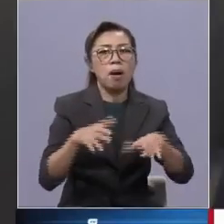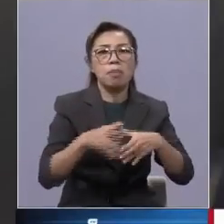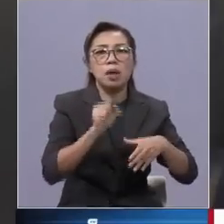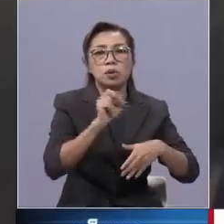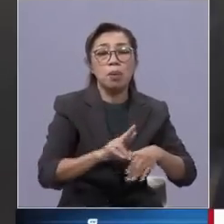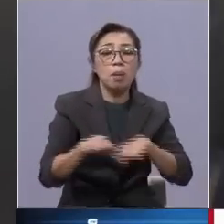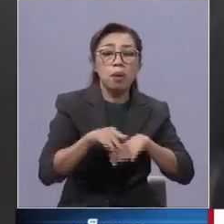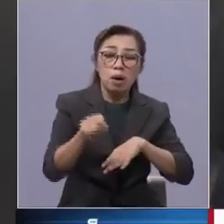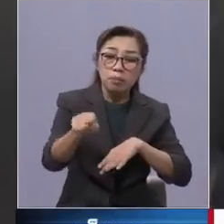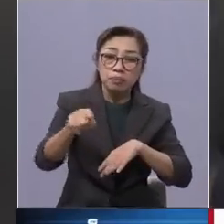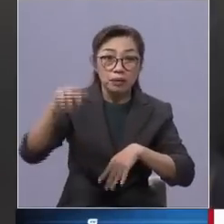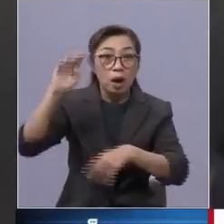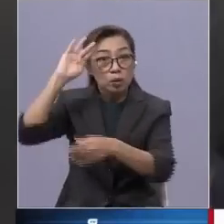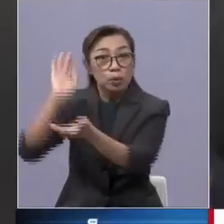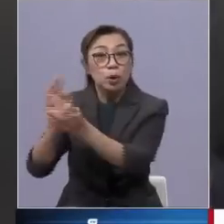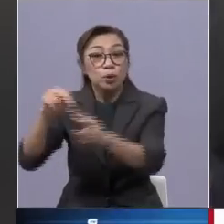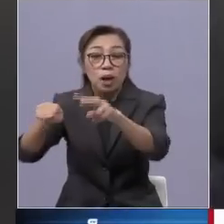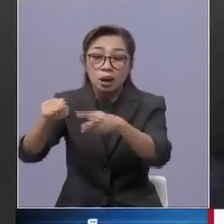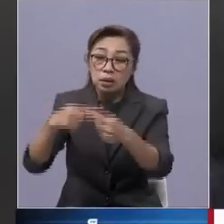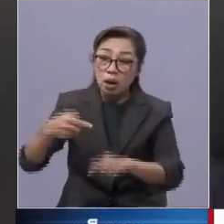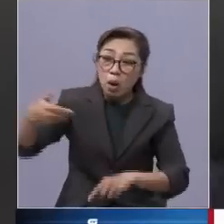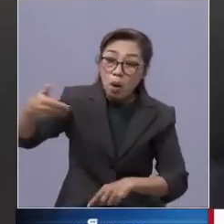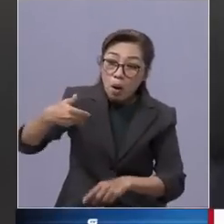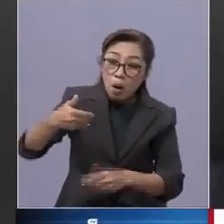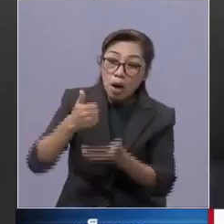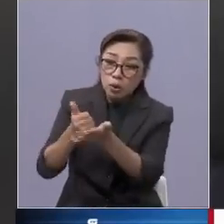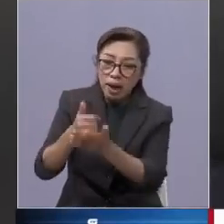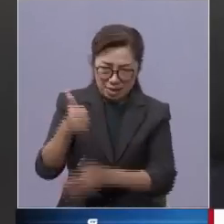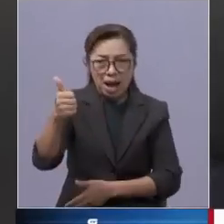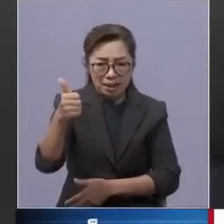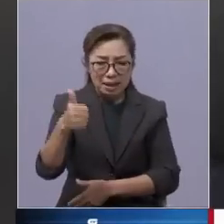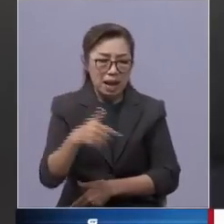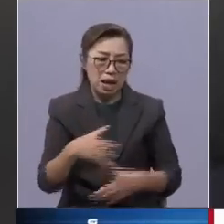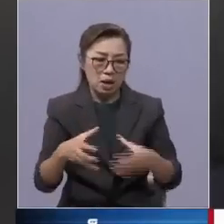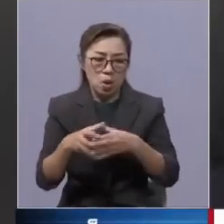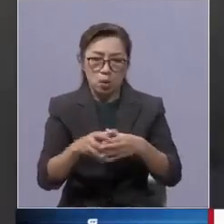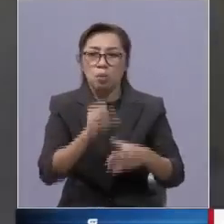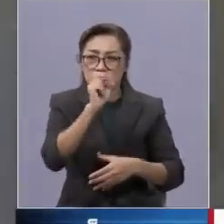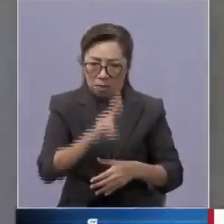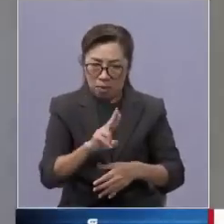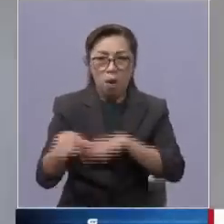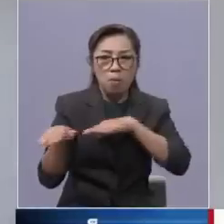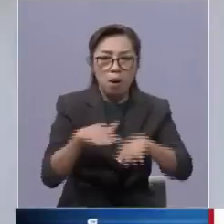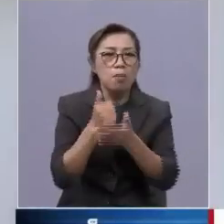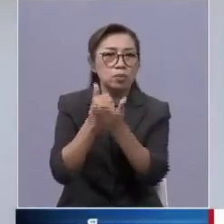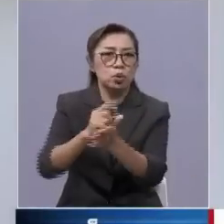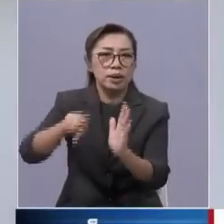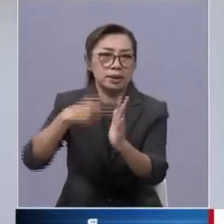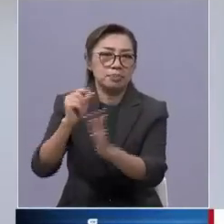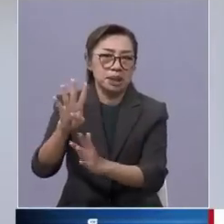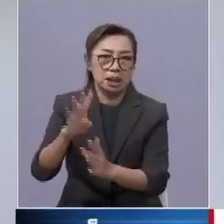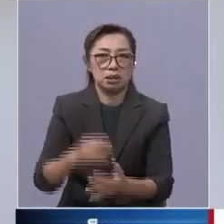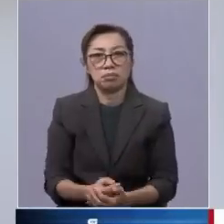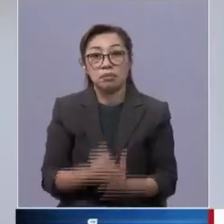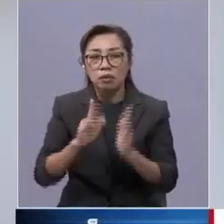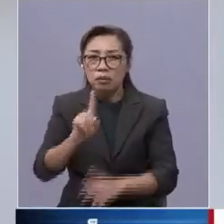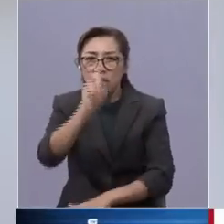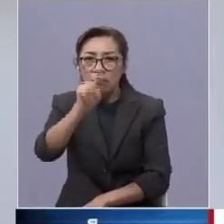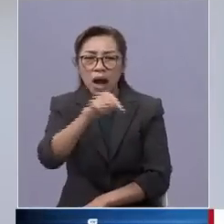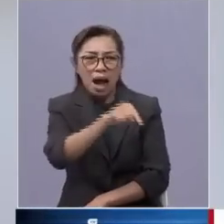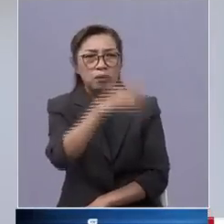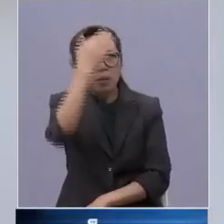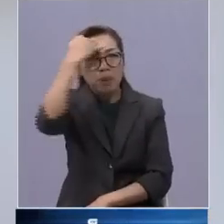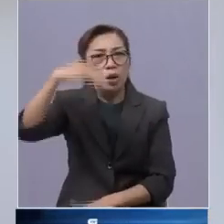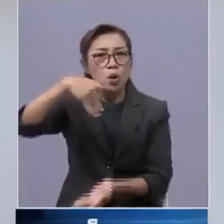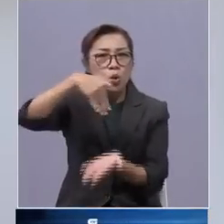ถ้าเกิดมีการประสานขอความร่วมมือเพิ่มเติมก็พร้อมจะส่งเจ้าหน้าที่ไปปฏิบัติงาน24ชั่วโมงเลยนะครับ คราวนี้หลายคนก็สงสัยว่าเอ๊ะทำไมมีสรพ.อยู่